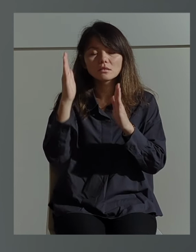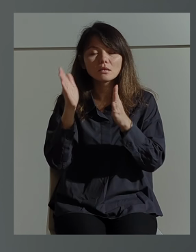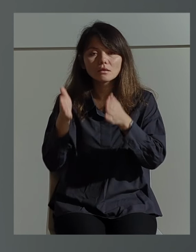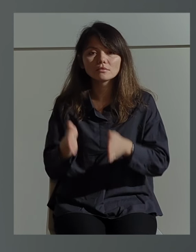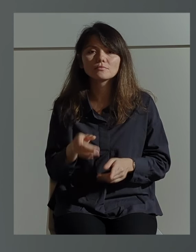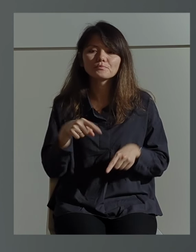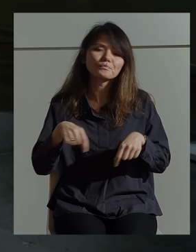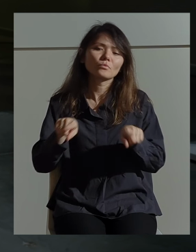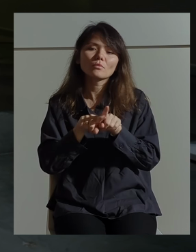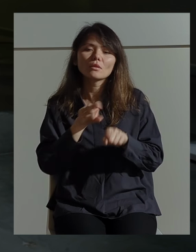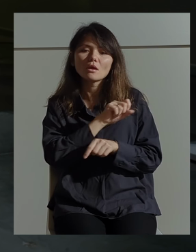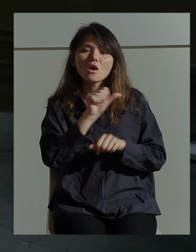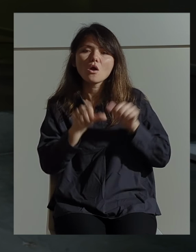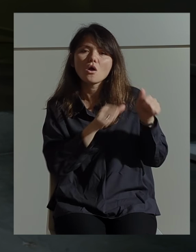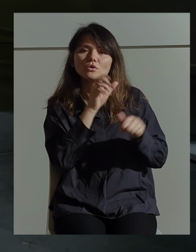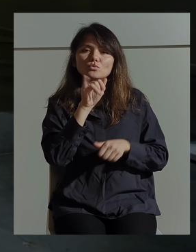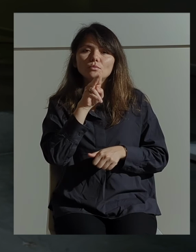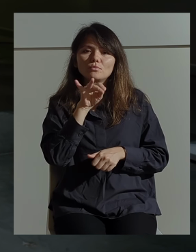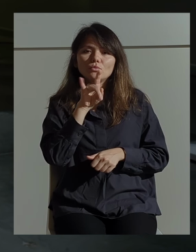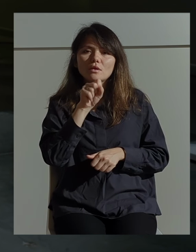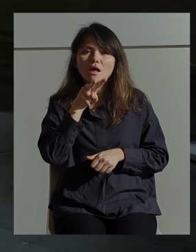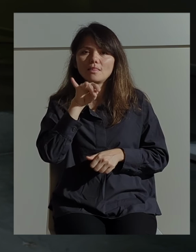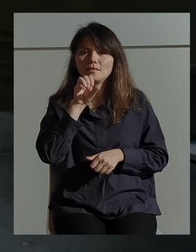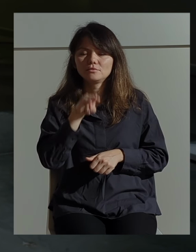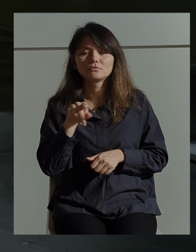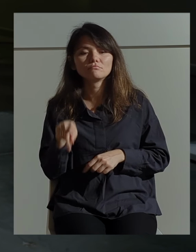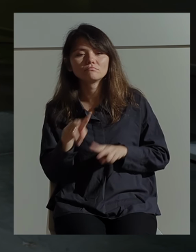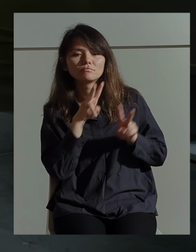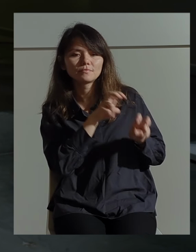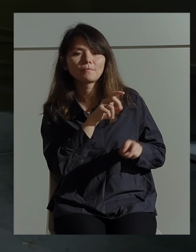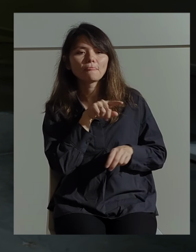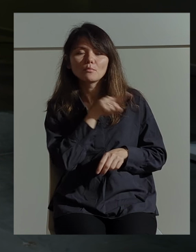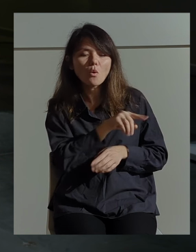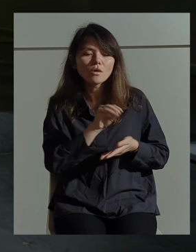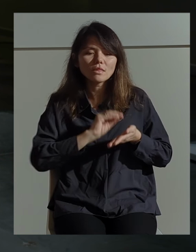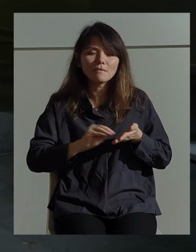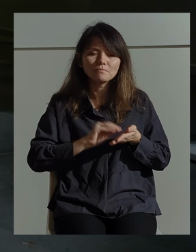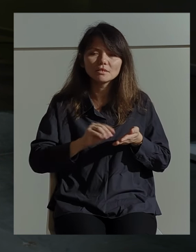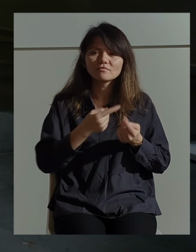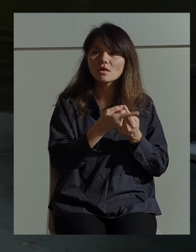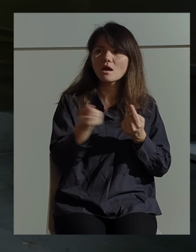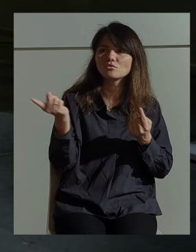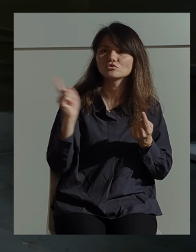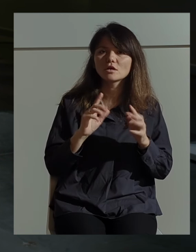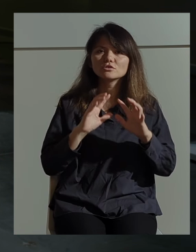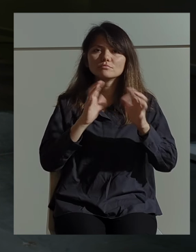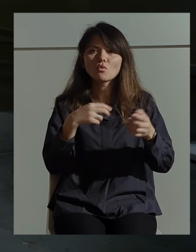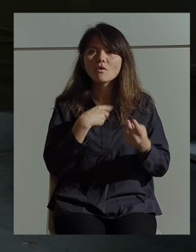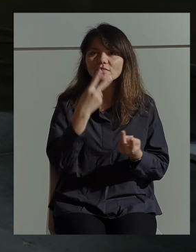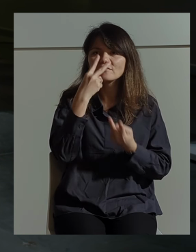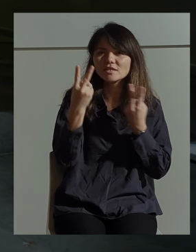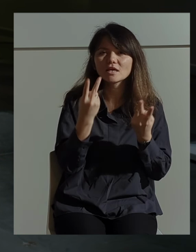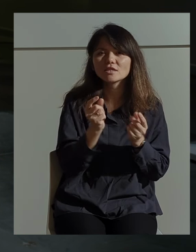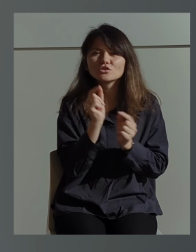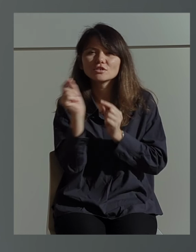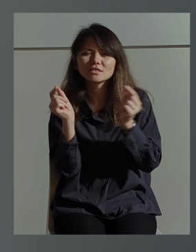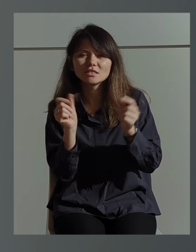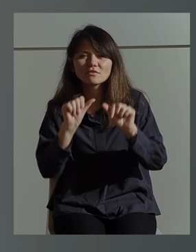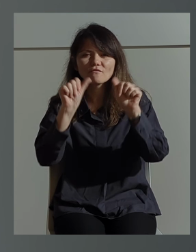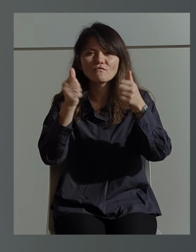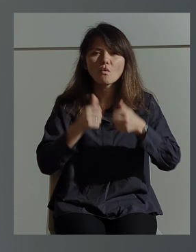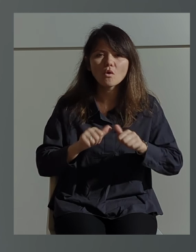рода структура Вот то есть он описывает окружающий его мир выводя из него какие-то чистые формы или структуры и